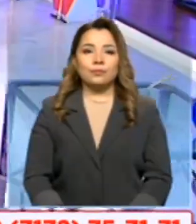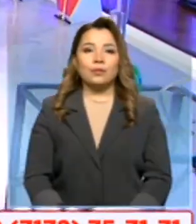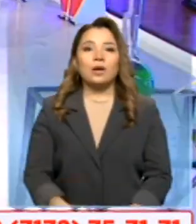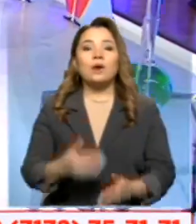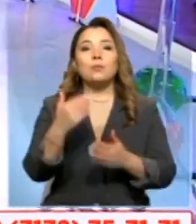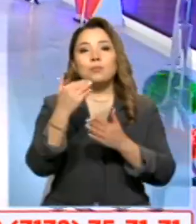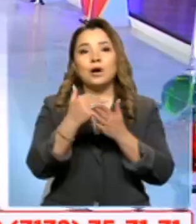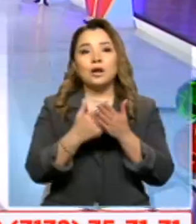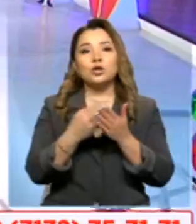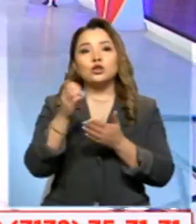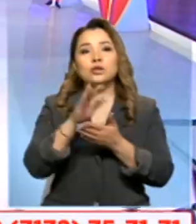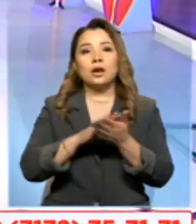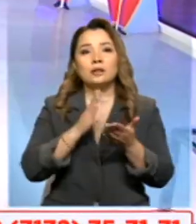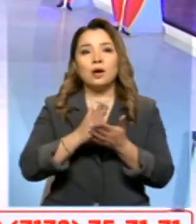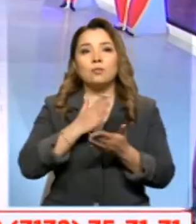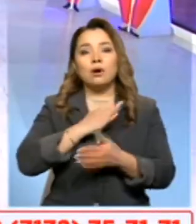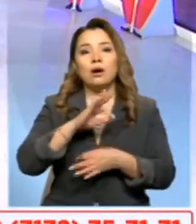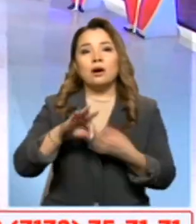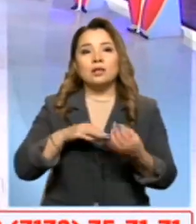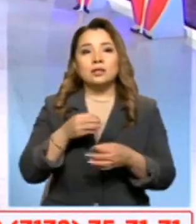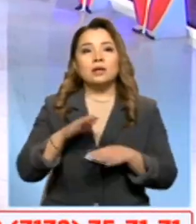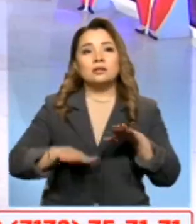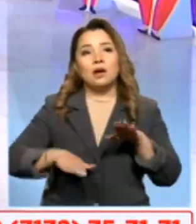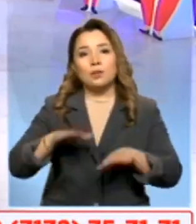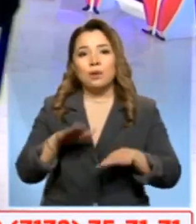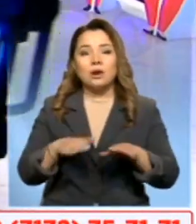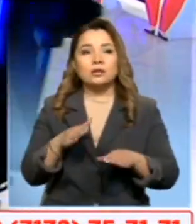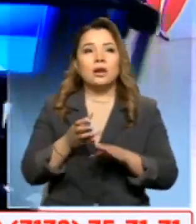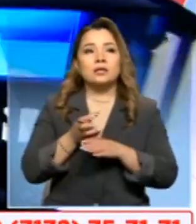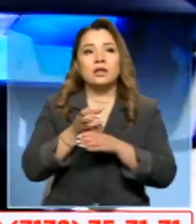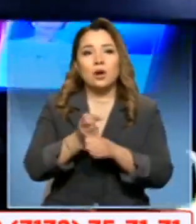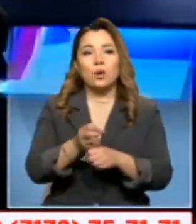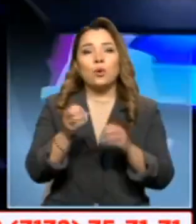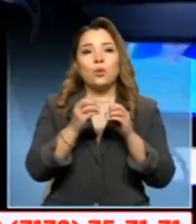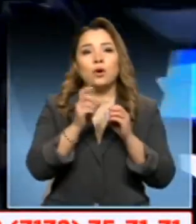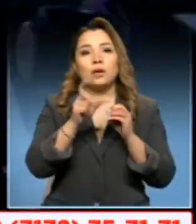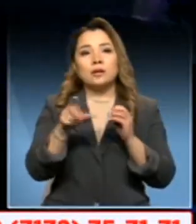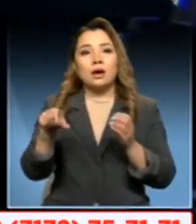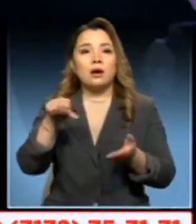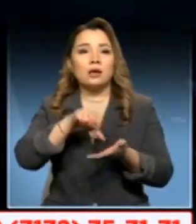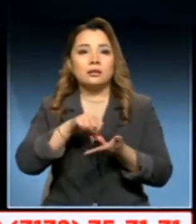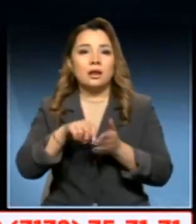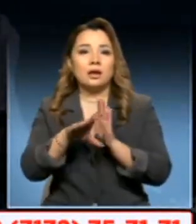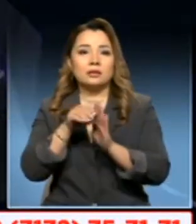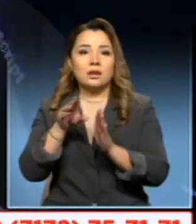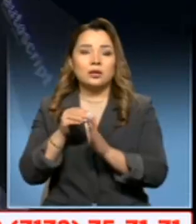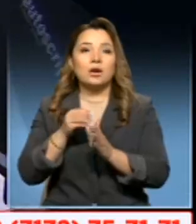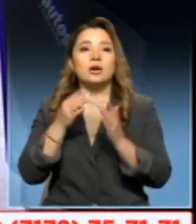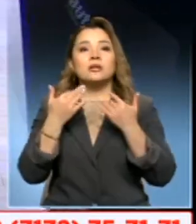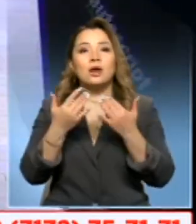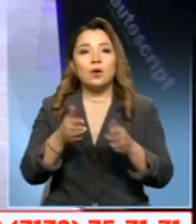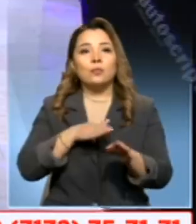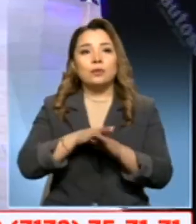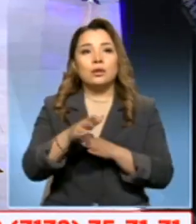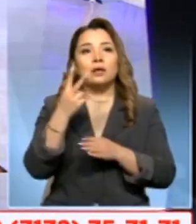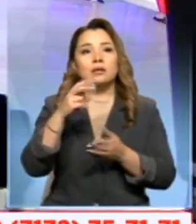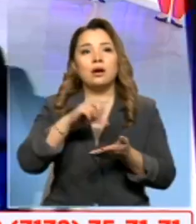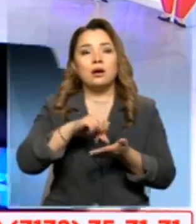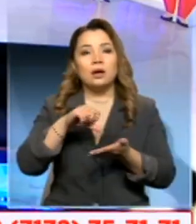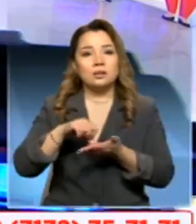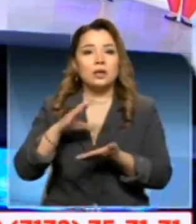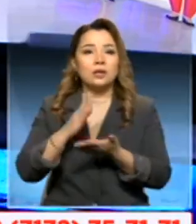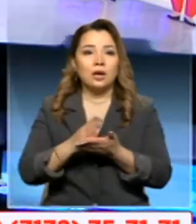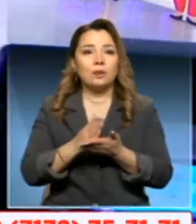Бағдарламамызды жалғастырамыз. Біздің артықтан арыл жобасында 10 қатысушы іріктеліп алынды, бірақ шарттарды орындамағандықтан 2